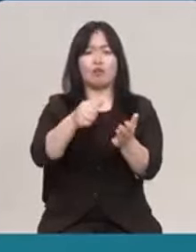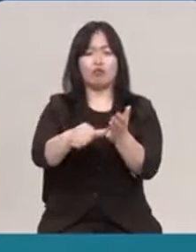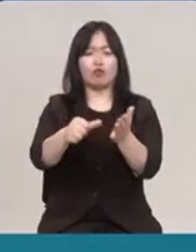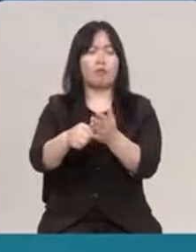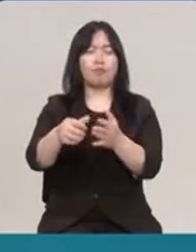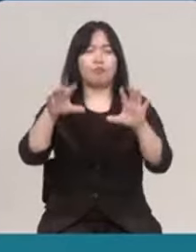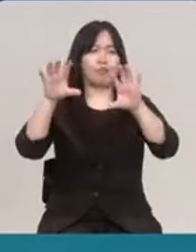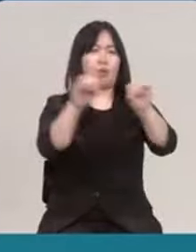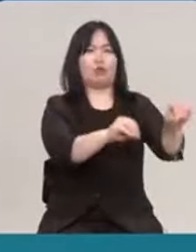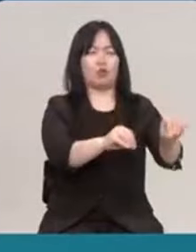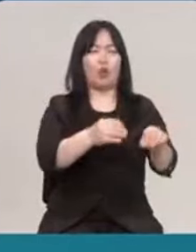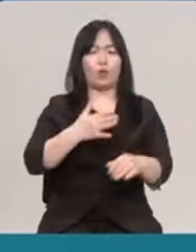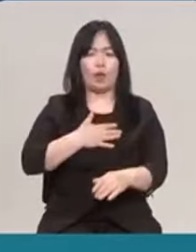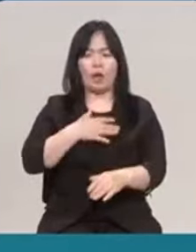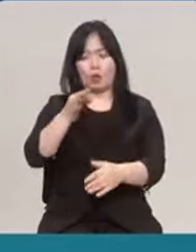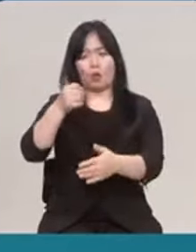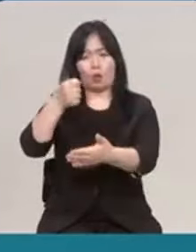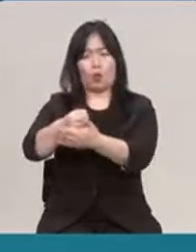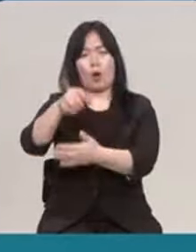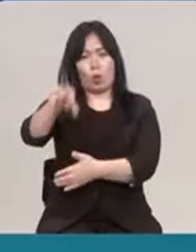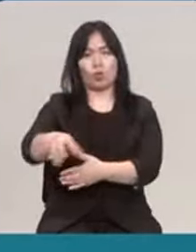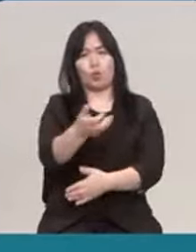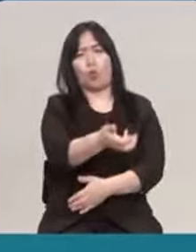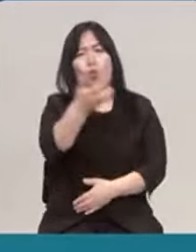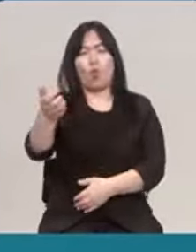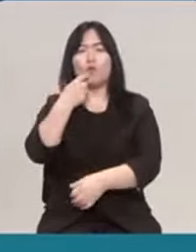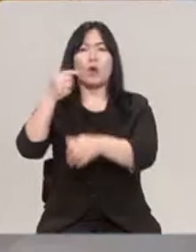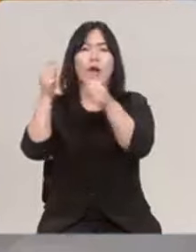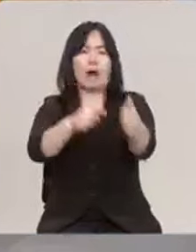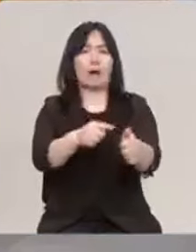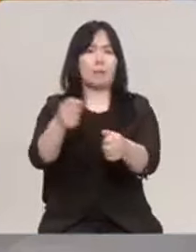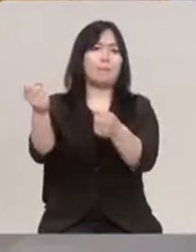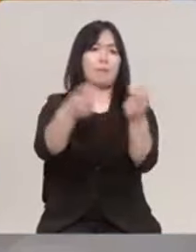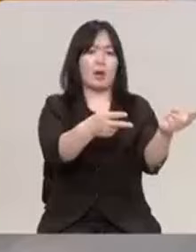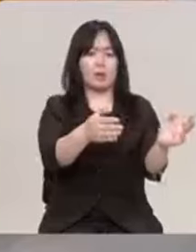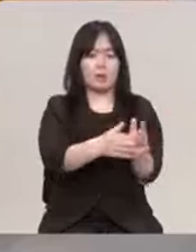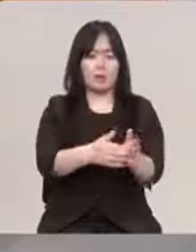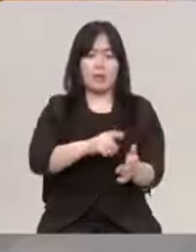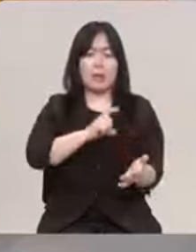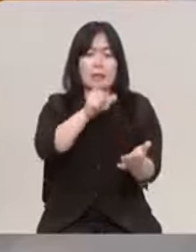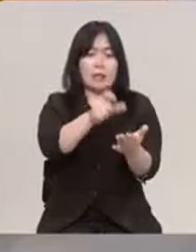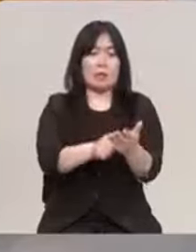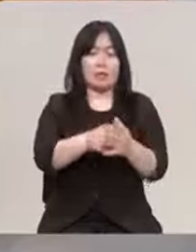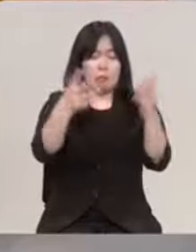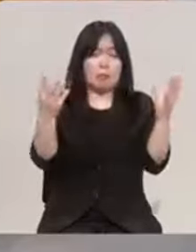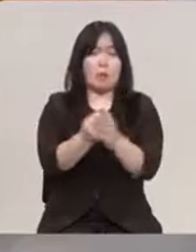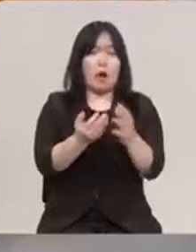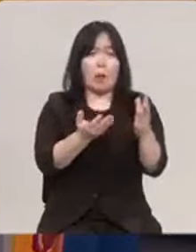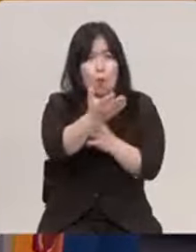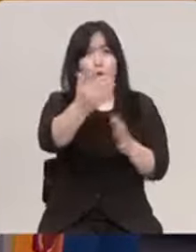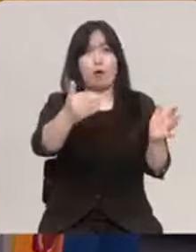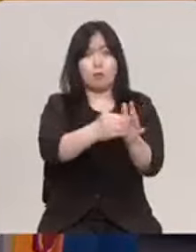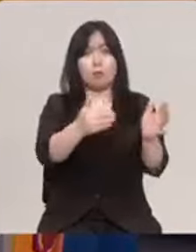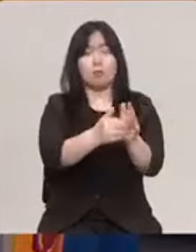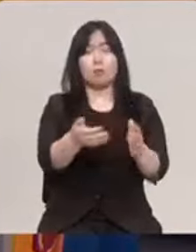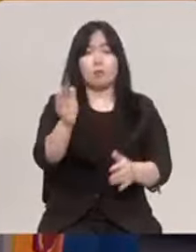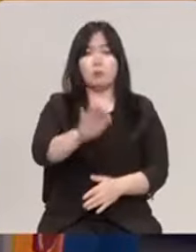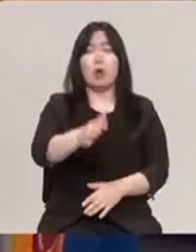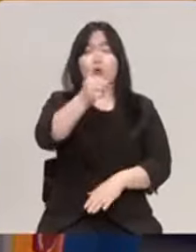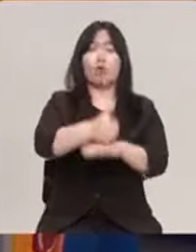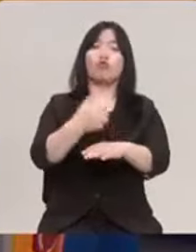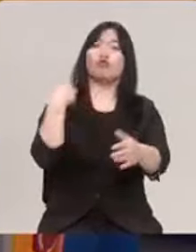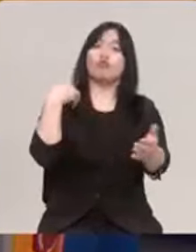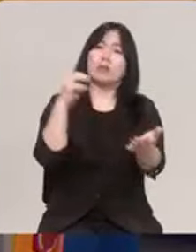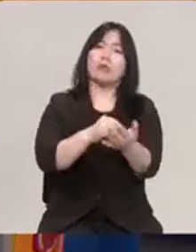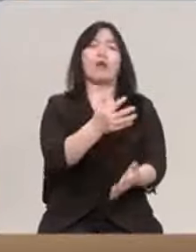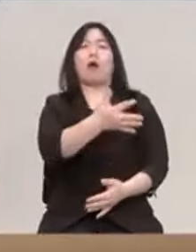배송을 멈추고 자신들이 정한 장소로 옮기라는 내용입니다. 고객 이름으로 통관이 끝난 제품들까지 사실상